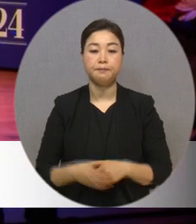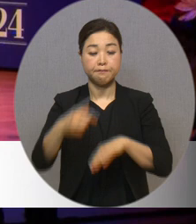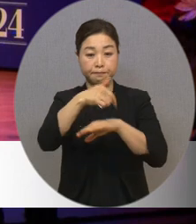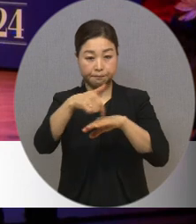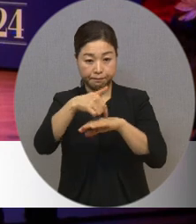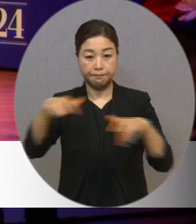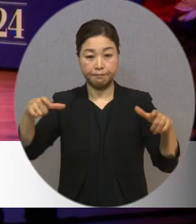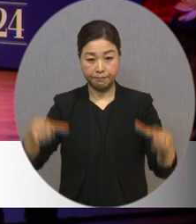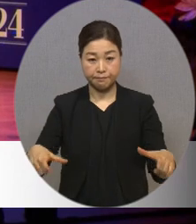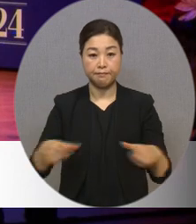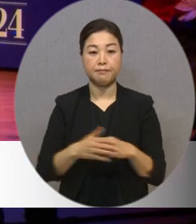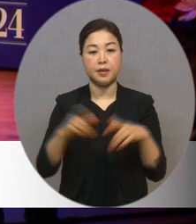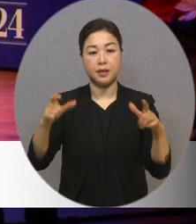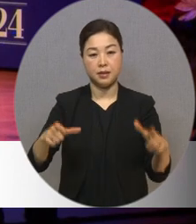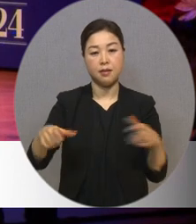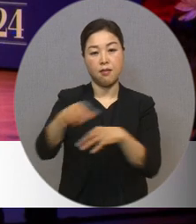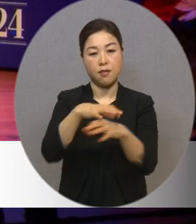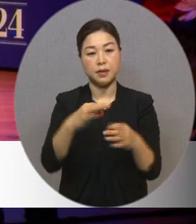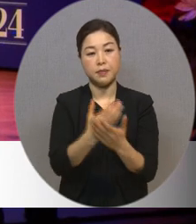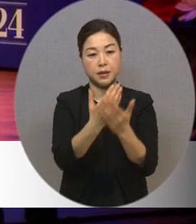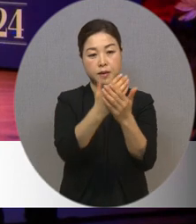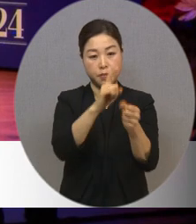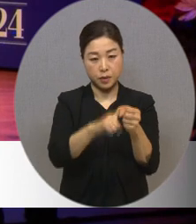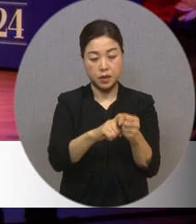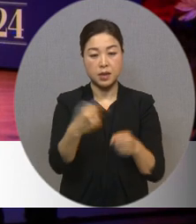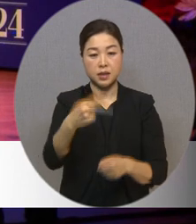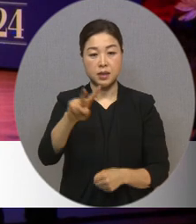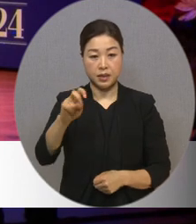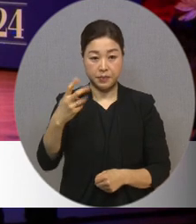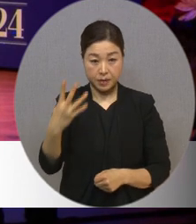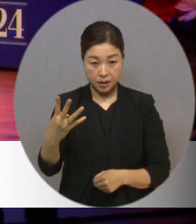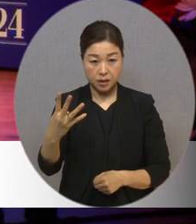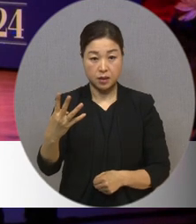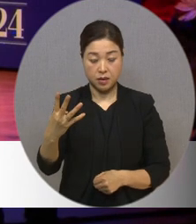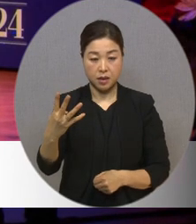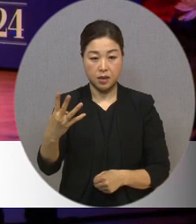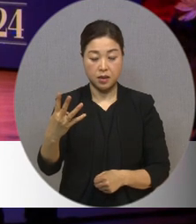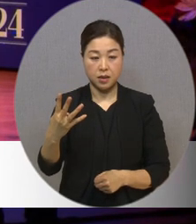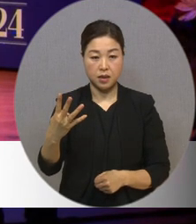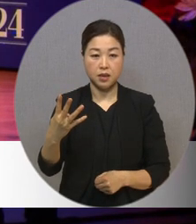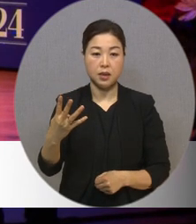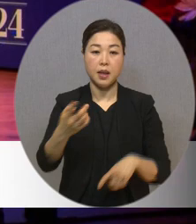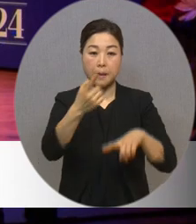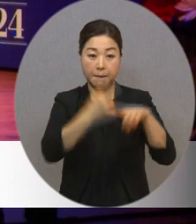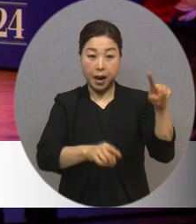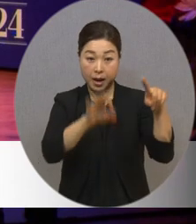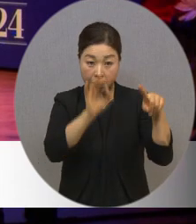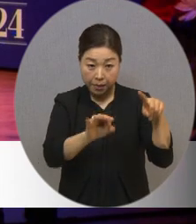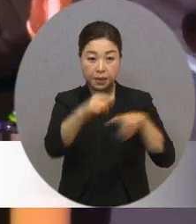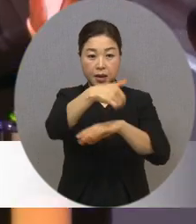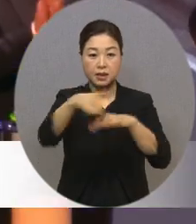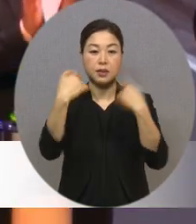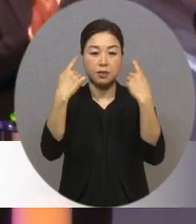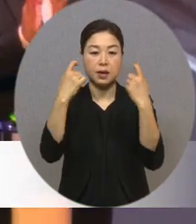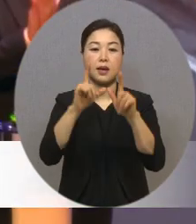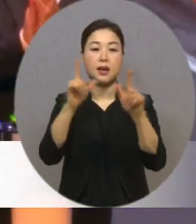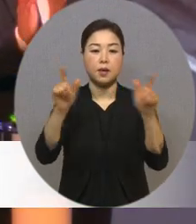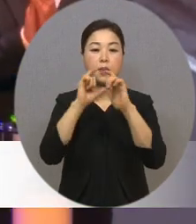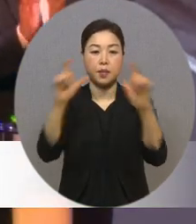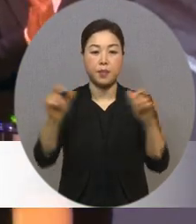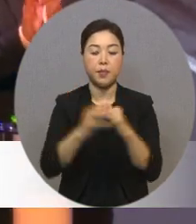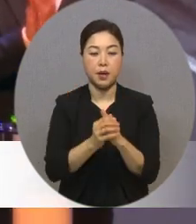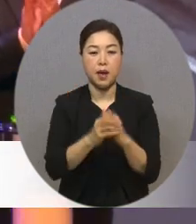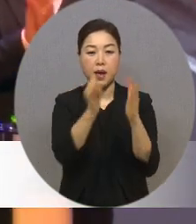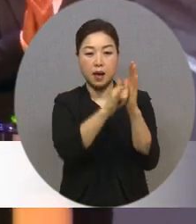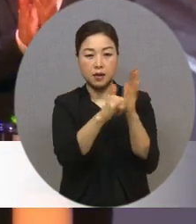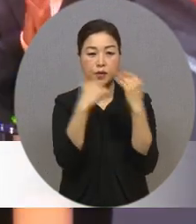강진군은 지역 경제 활성화 도모를 위해 2024년을 반값 강진 관광의 해로 선포하고 가족 여행객을